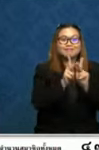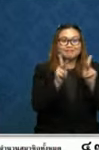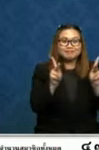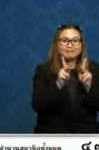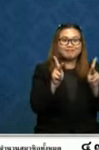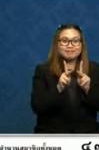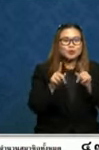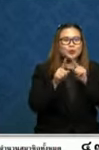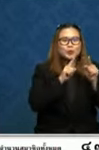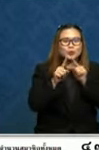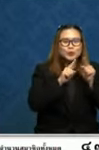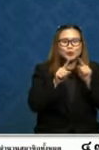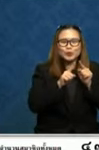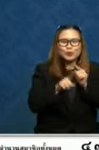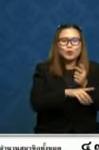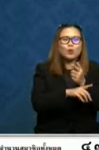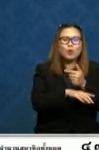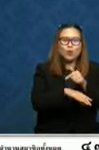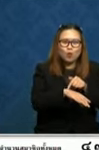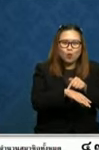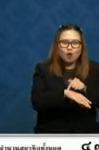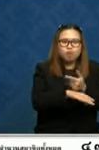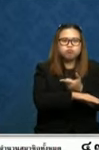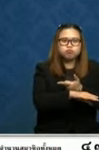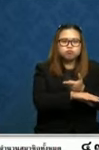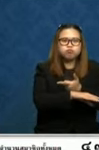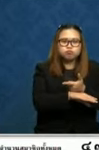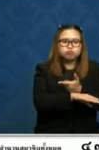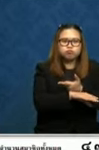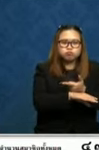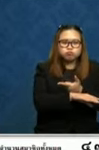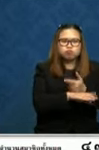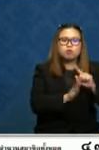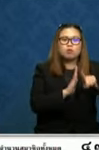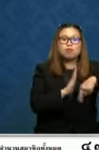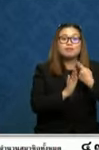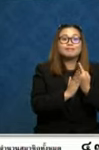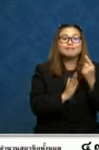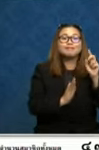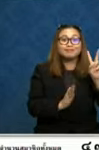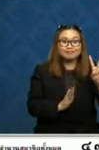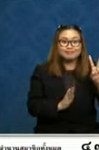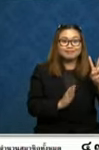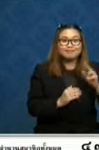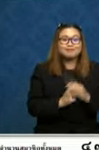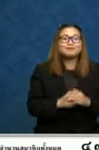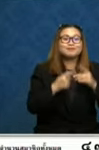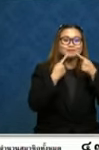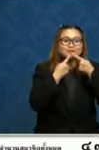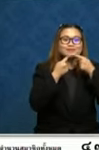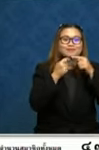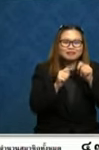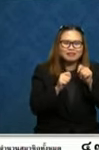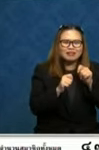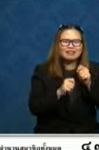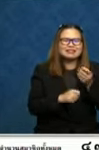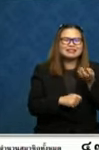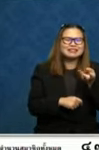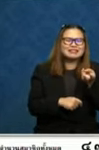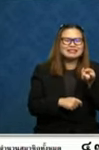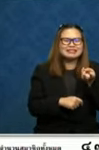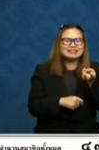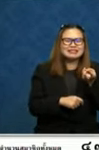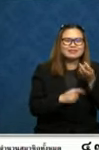นะคะก็ใส่รายละเอียดไปในคําถามนะคะท่านก็ตอบแบบนิดๆหน่อยๆนะคะดิฉัน